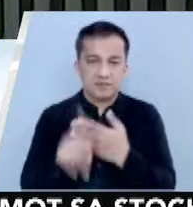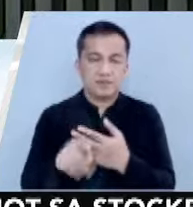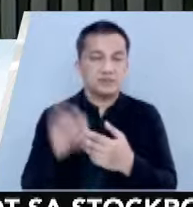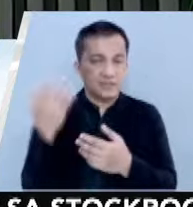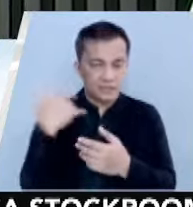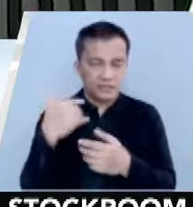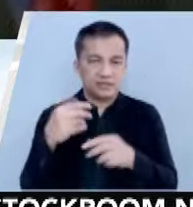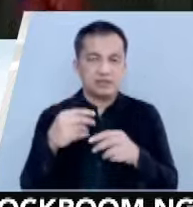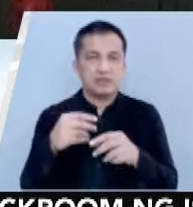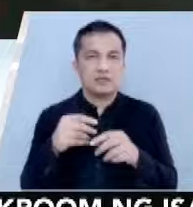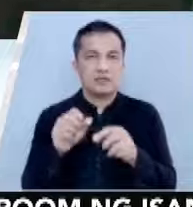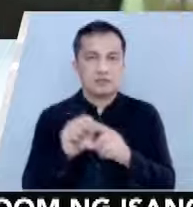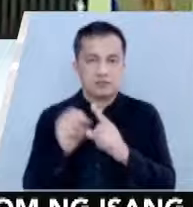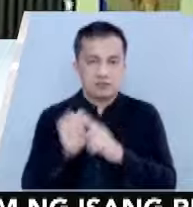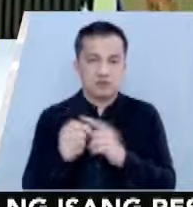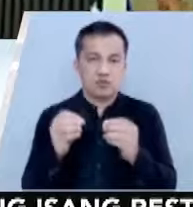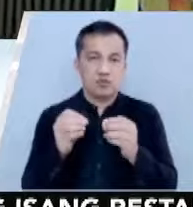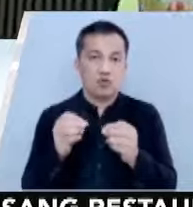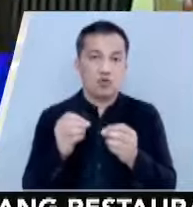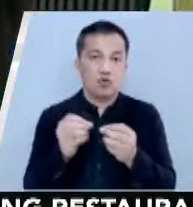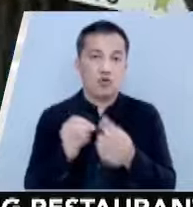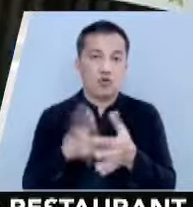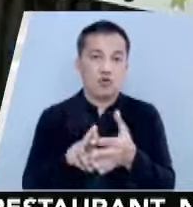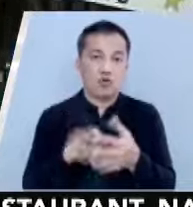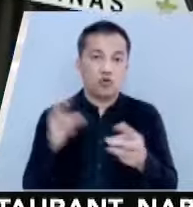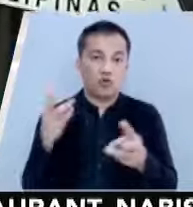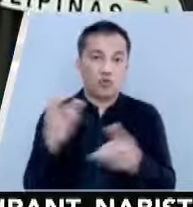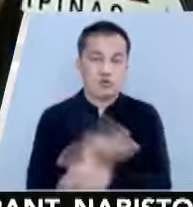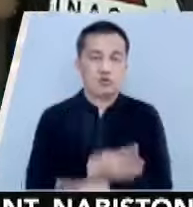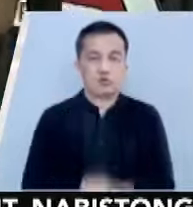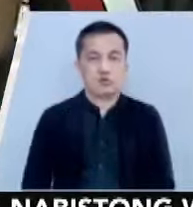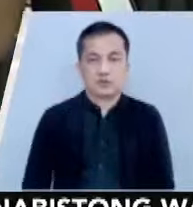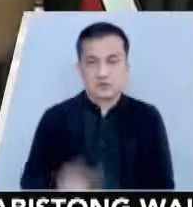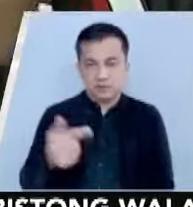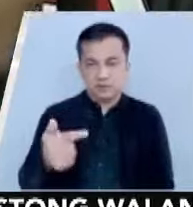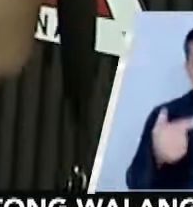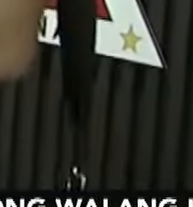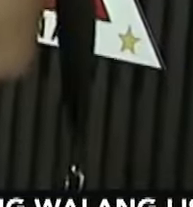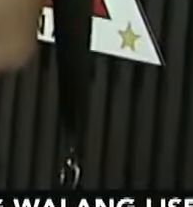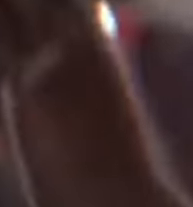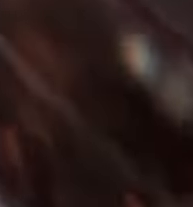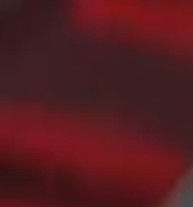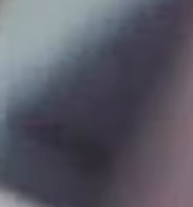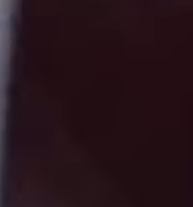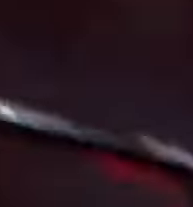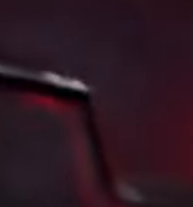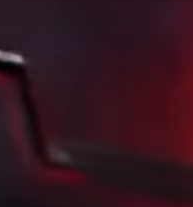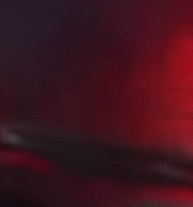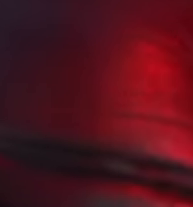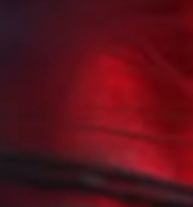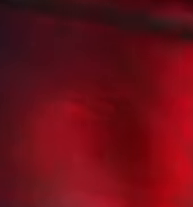mas malala pa. Para sa GMA Integrated News, Ian Cruz, Nakatutok, 24 oras.